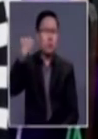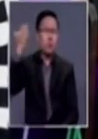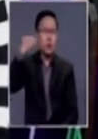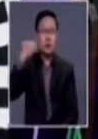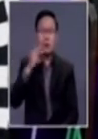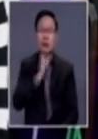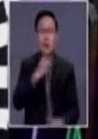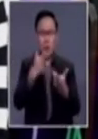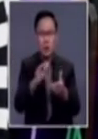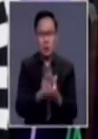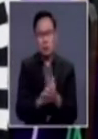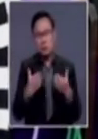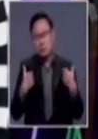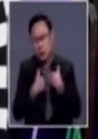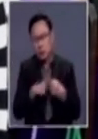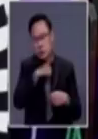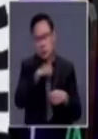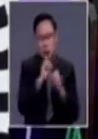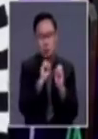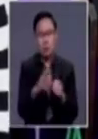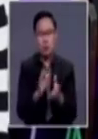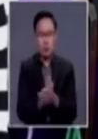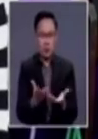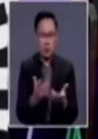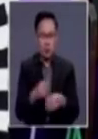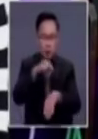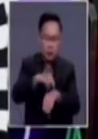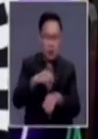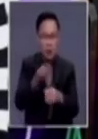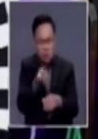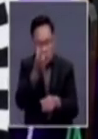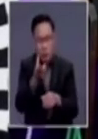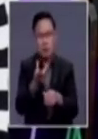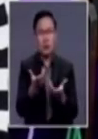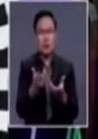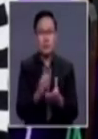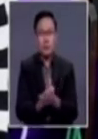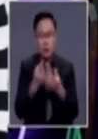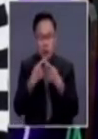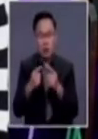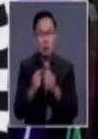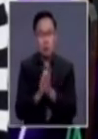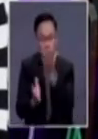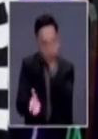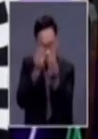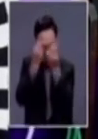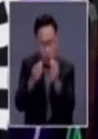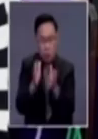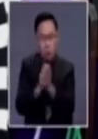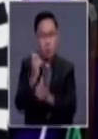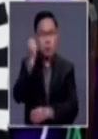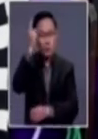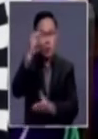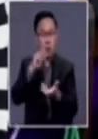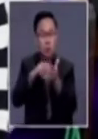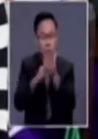ราก็เริ่มเหนื่อยละเราสอน25ชั่วโมงเราไม่มีช่วงเวลาเตรียมแล้วแต่พอเราไปอบรมเนี่ยเขาไม่ได้แค่พูดว่าอบรม